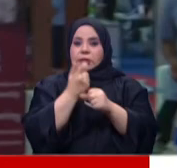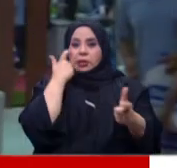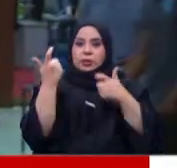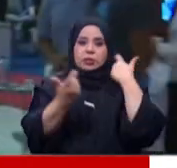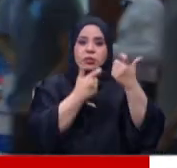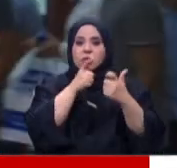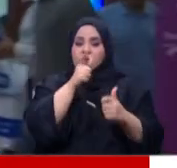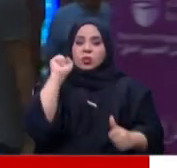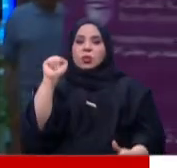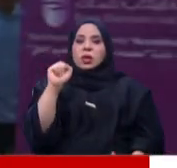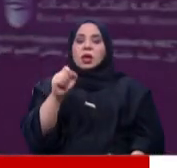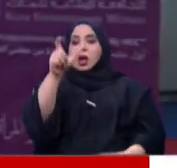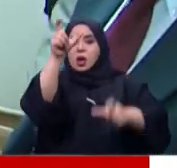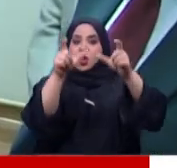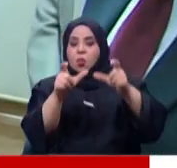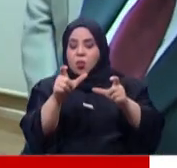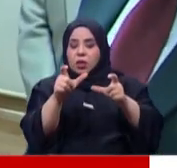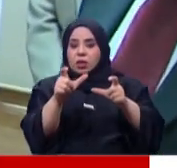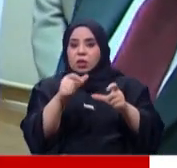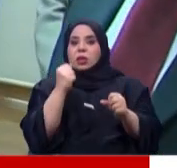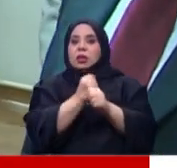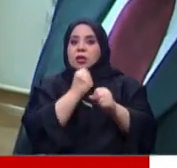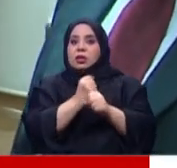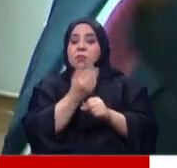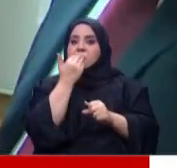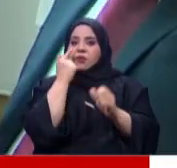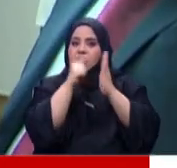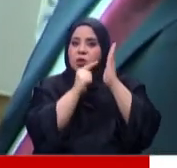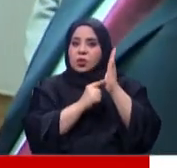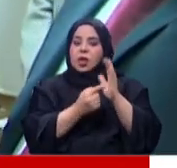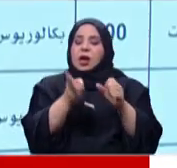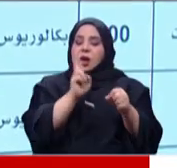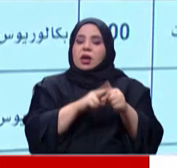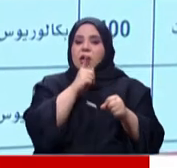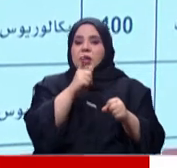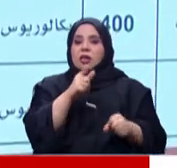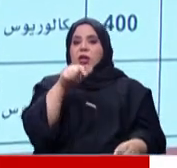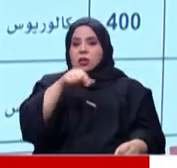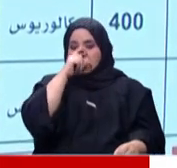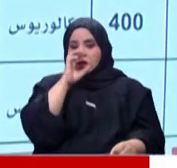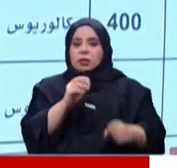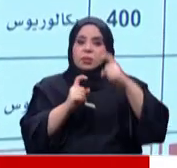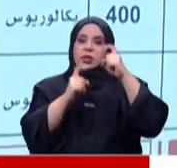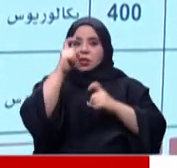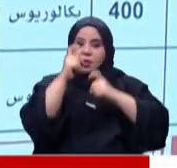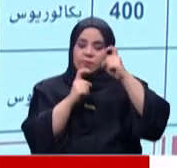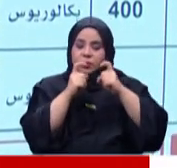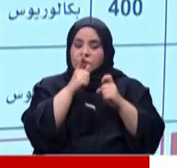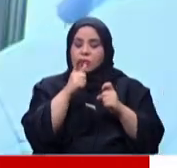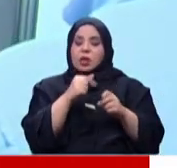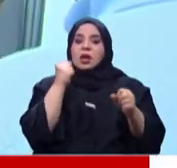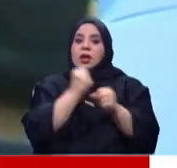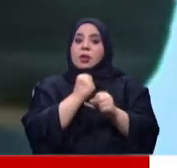للرقابة على العمالة غير النظامية لضمان تحقيق تنافسية عادلة في سوق العمل،